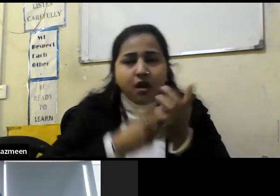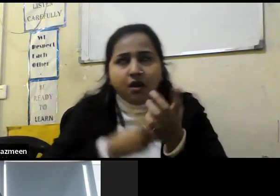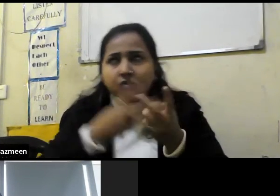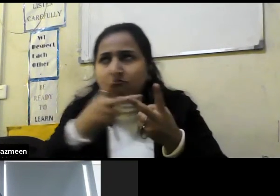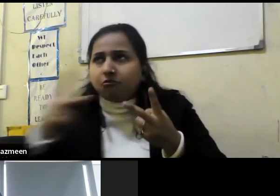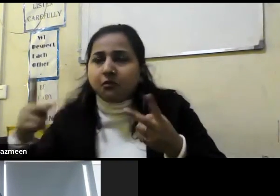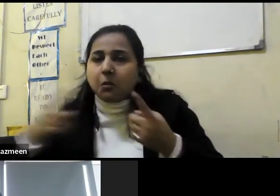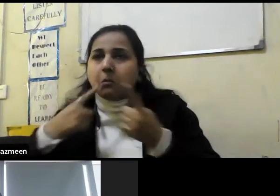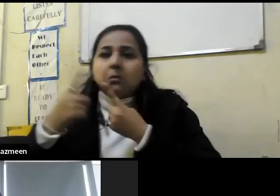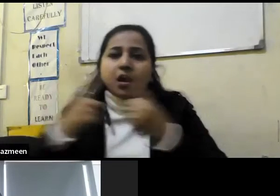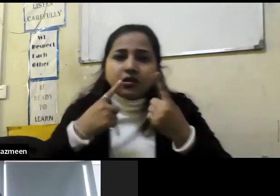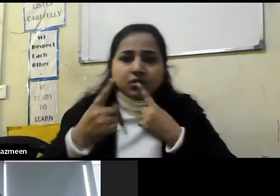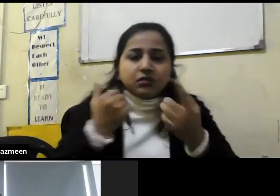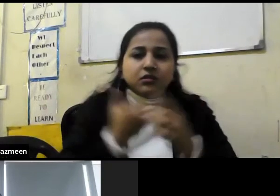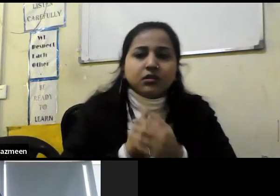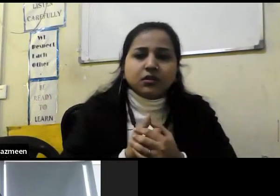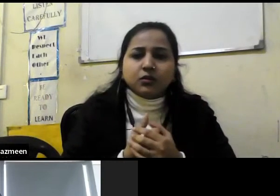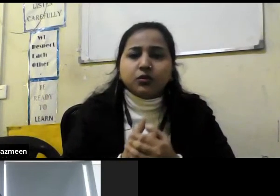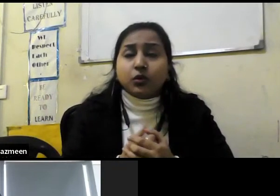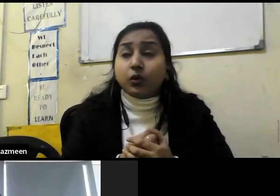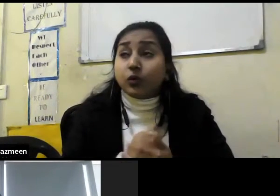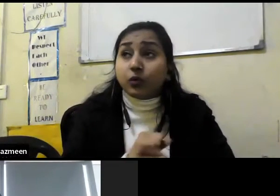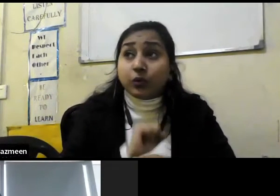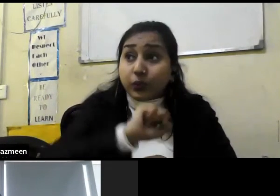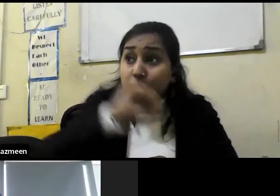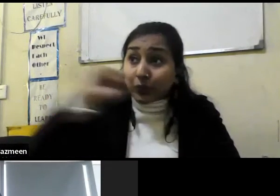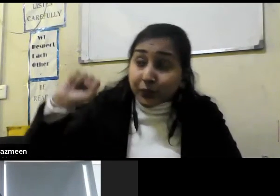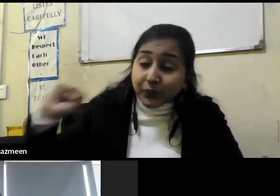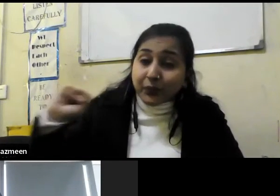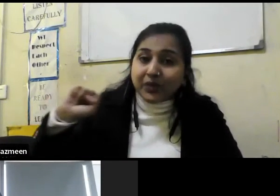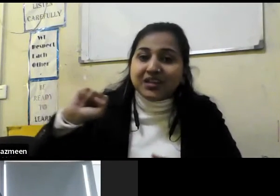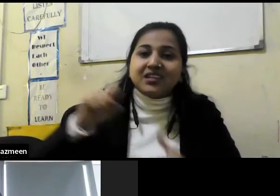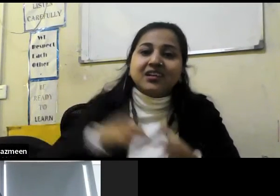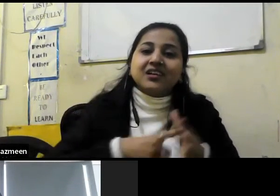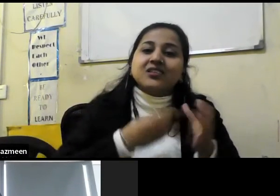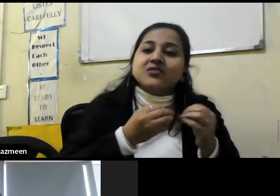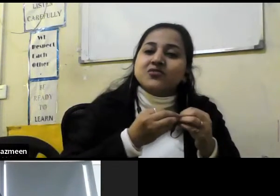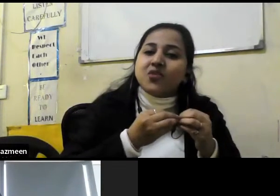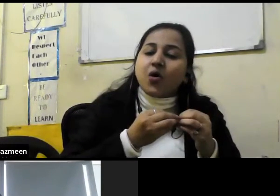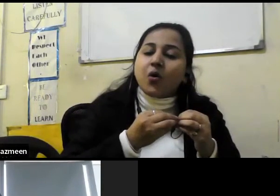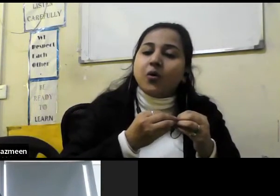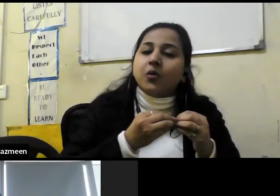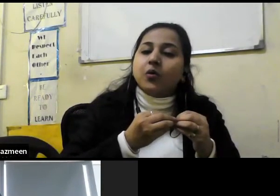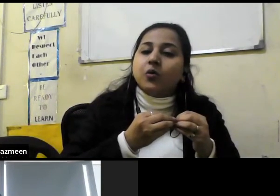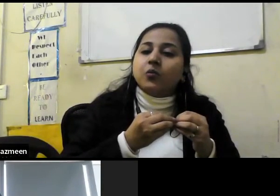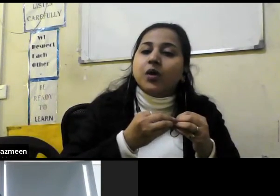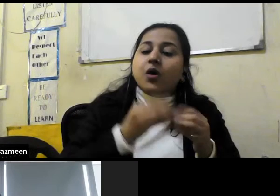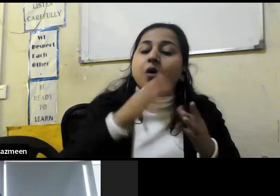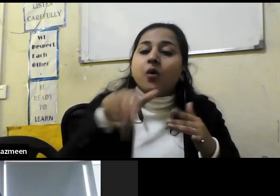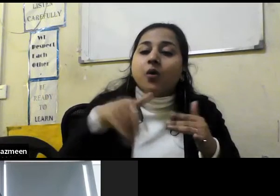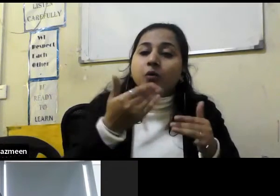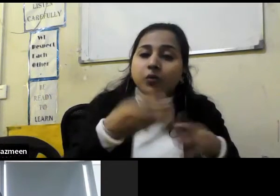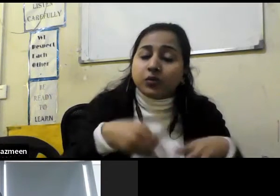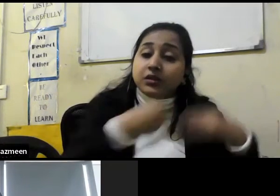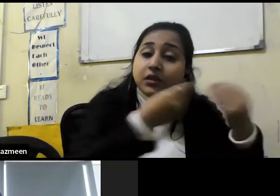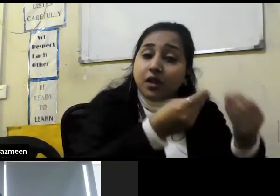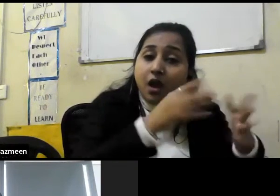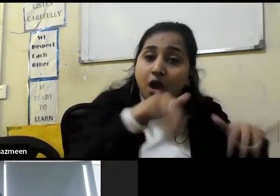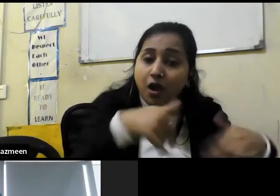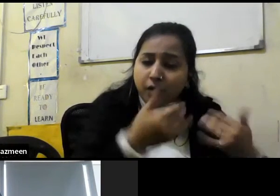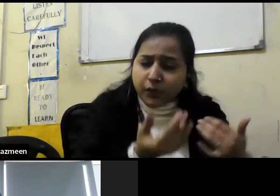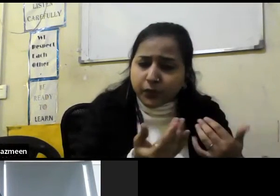रही हैं, वो कैसे एम्पावर कर सकती हैं हमारे पीडब्ल्यूडीज को? हाउ कैन दे बी यूज्ड टू